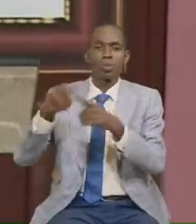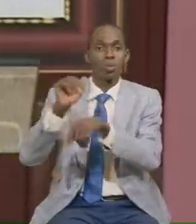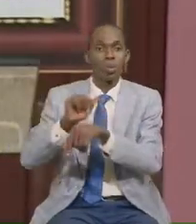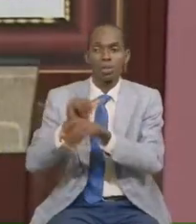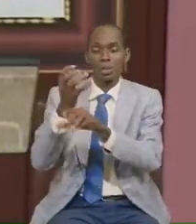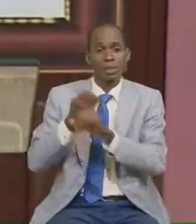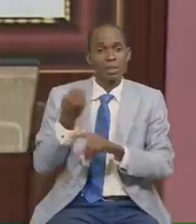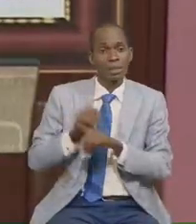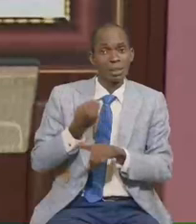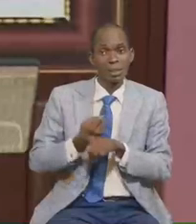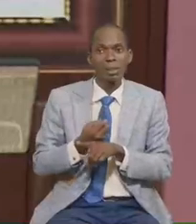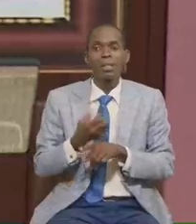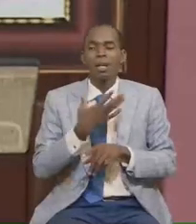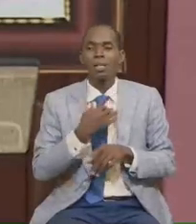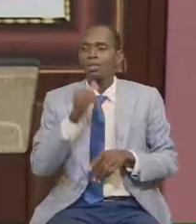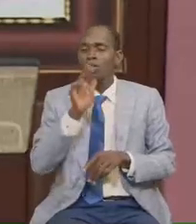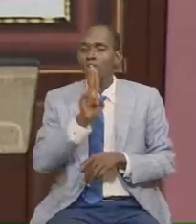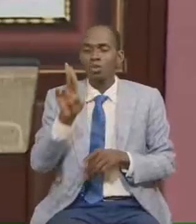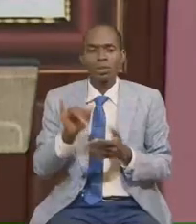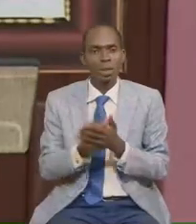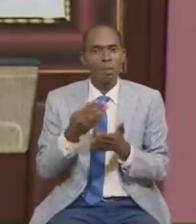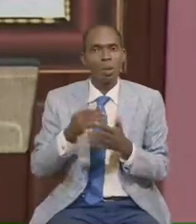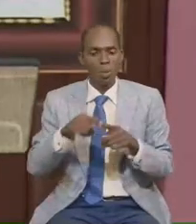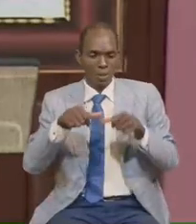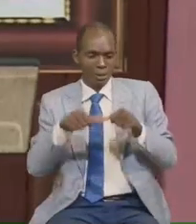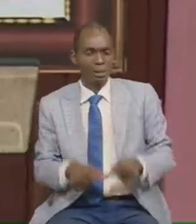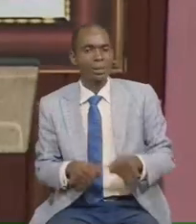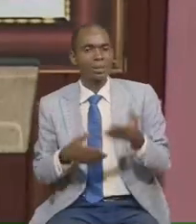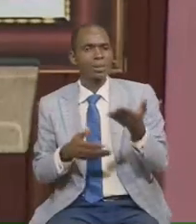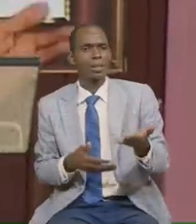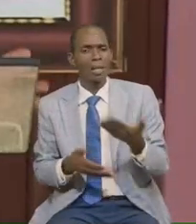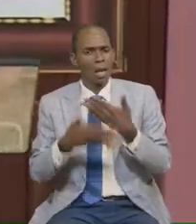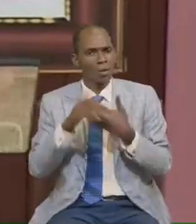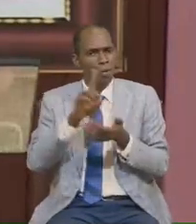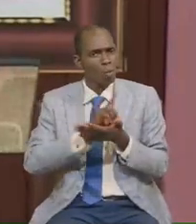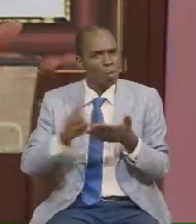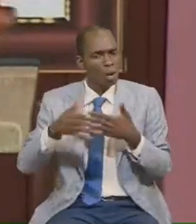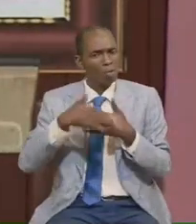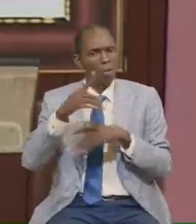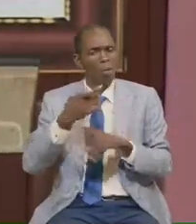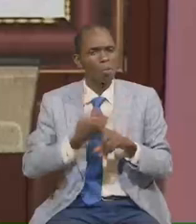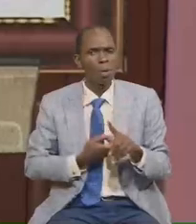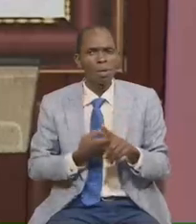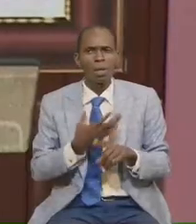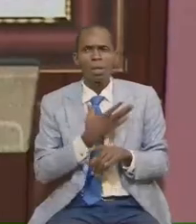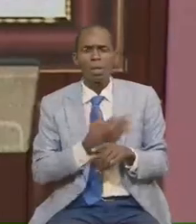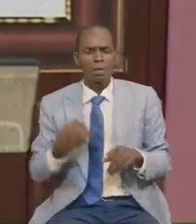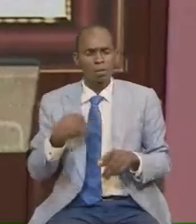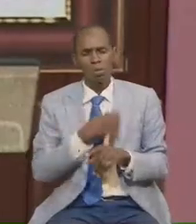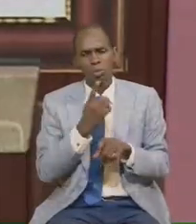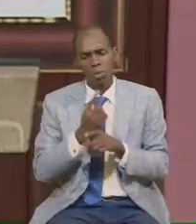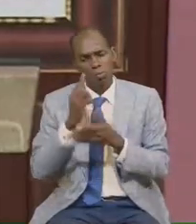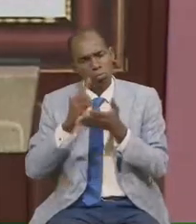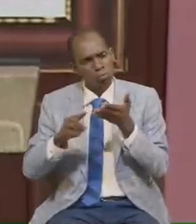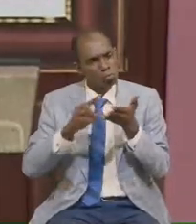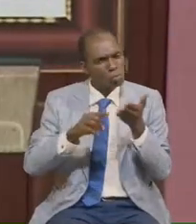ne veut pas dépenser l'argent, il reste là-bas. Après une semaine, après un mois, on fait le tour, on voit quelqu'un là-bas, on